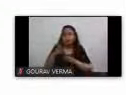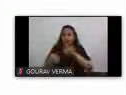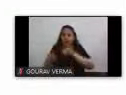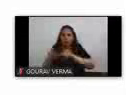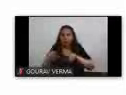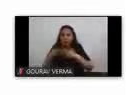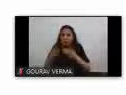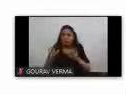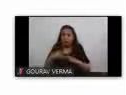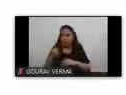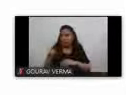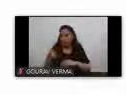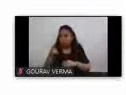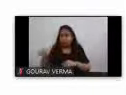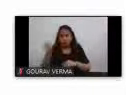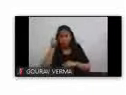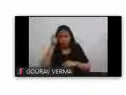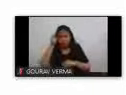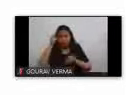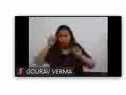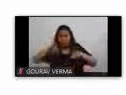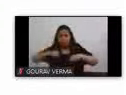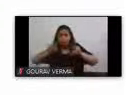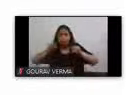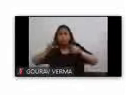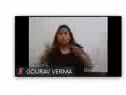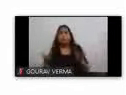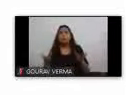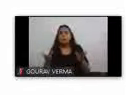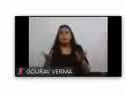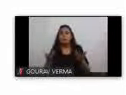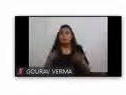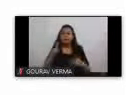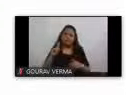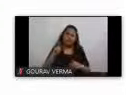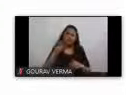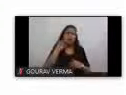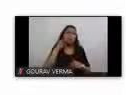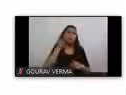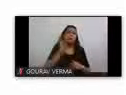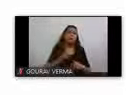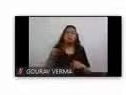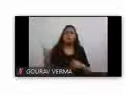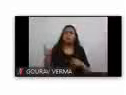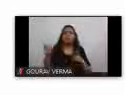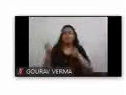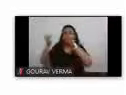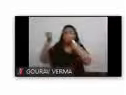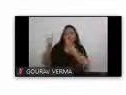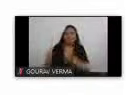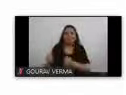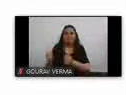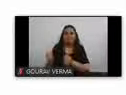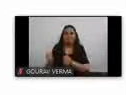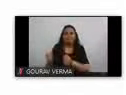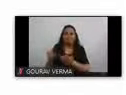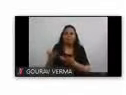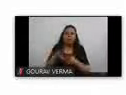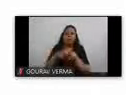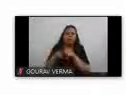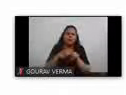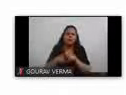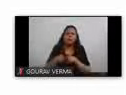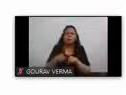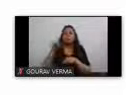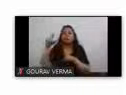Then importance of position. Very important is positioning. Positioning is for especially children with cerebral